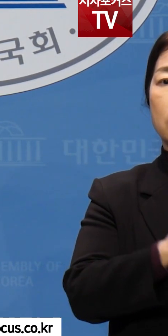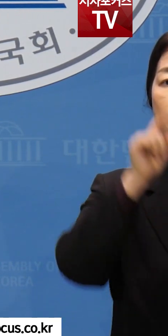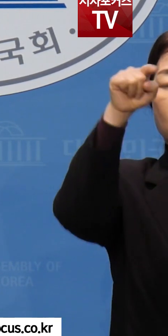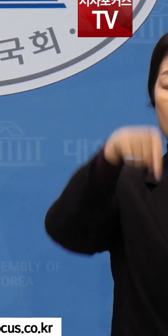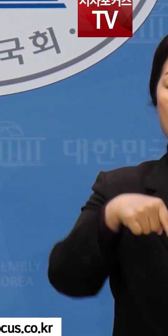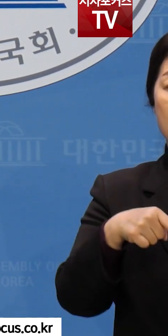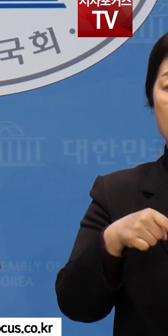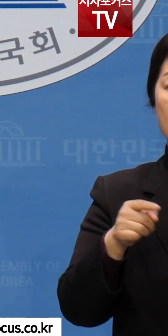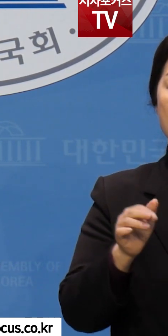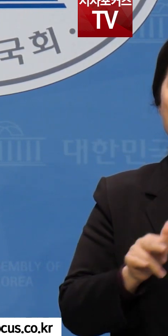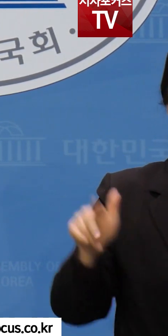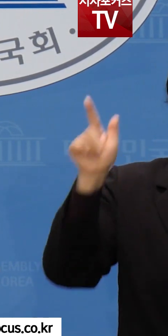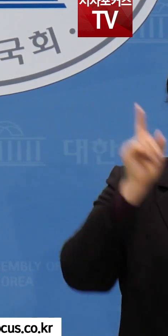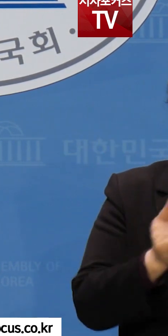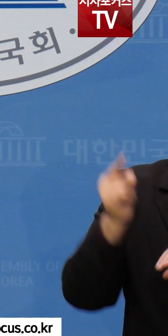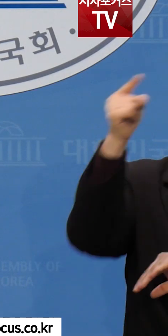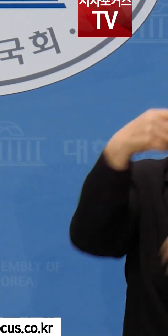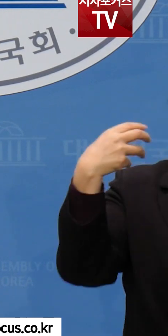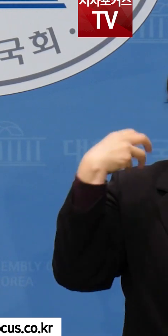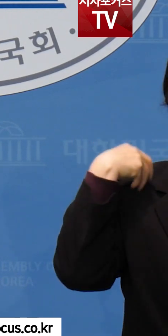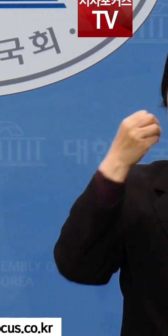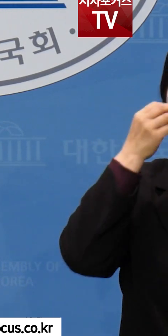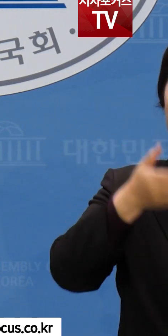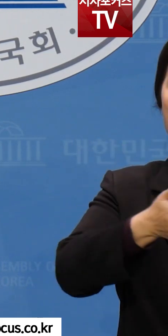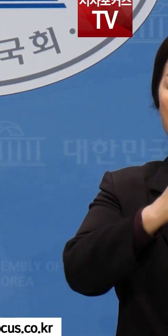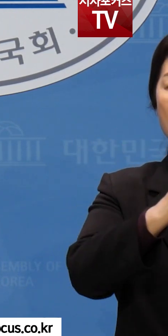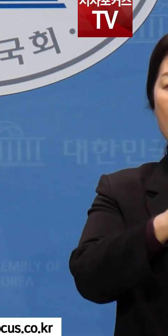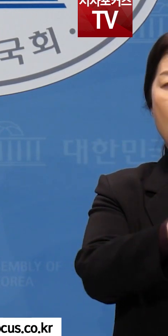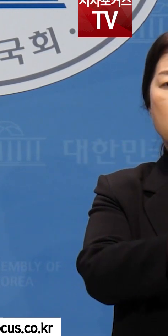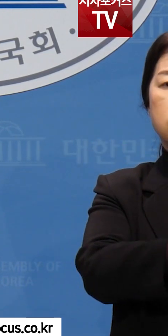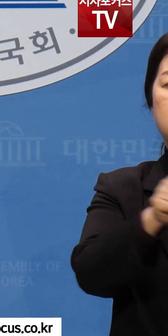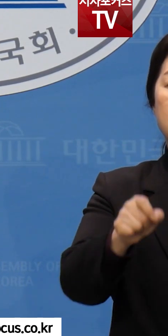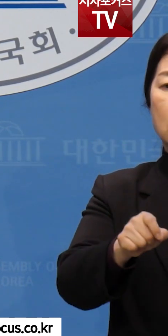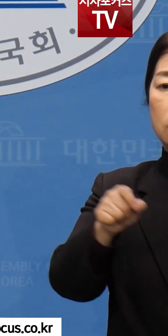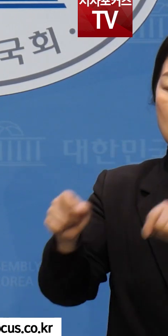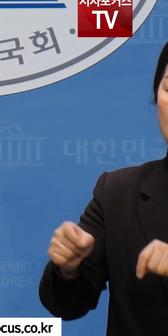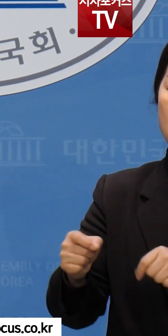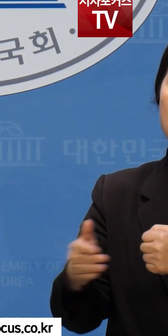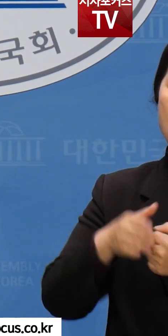우주항공청 설립이 지연되고 있어 개탄을 금할 수 없습니다.